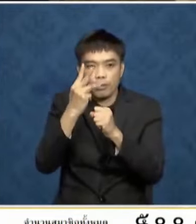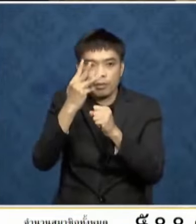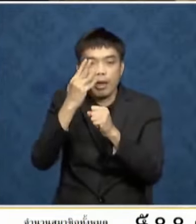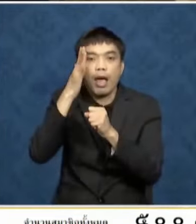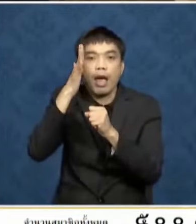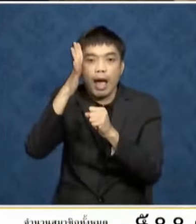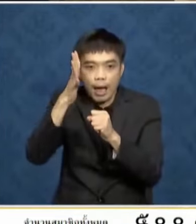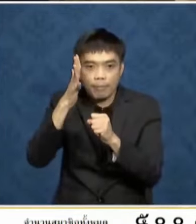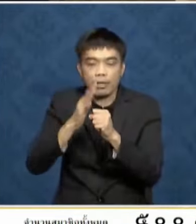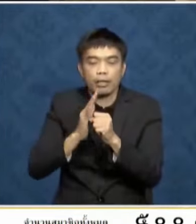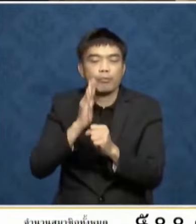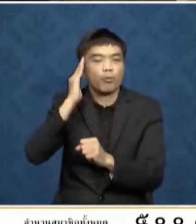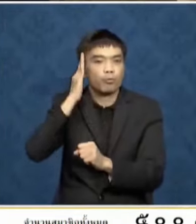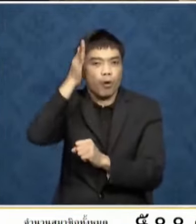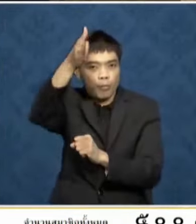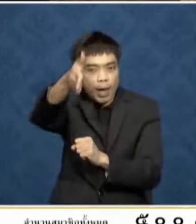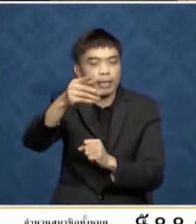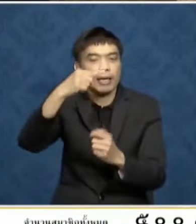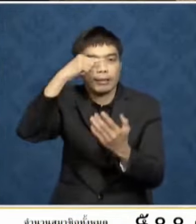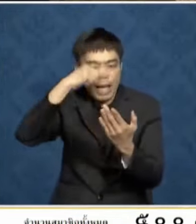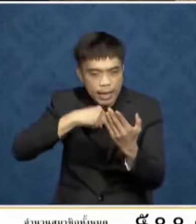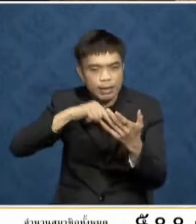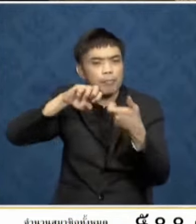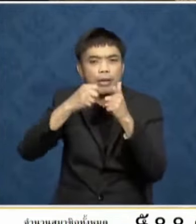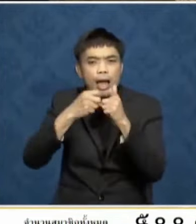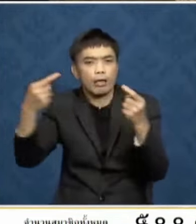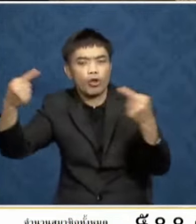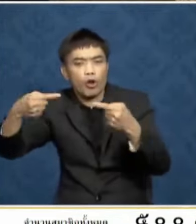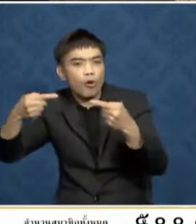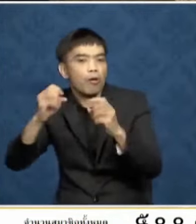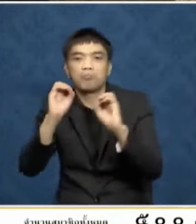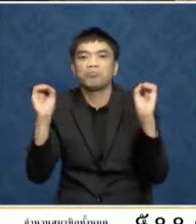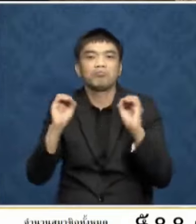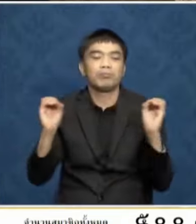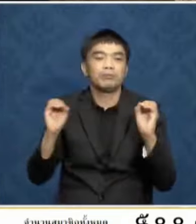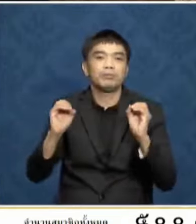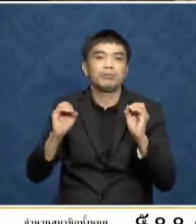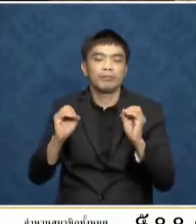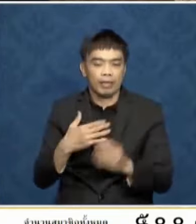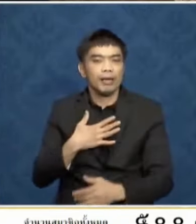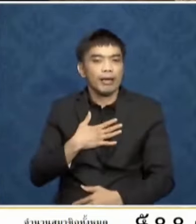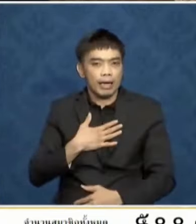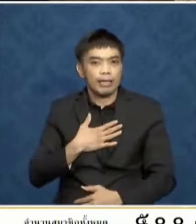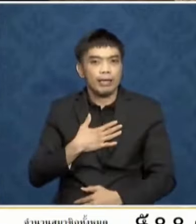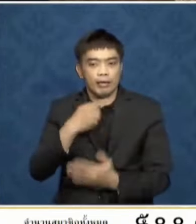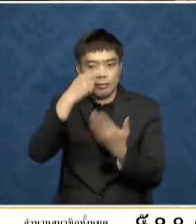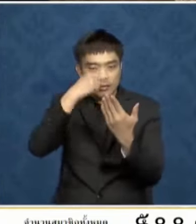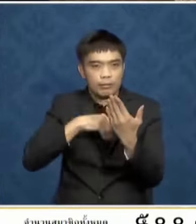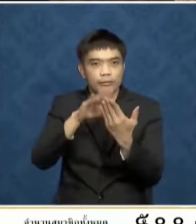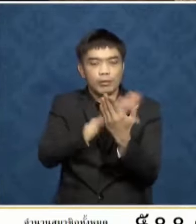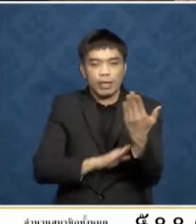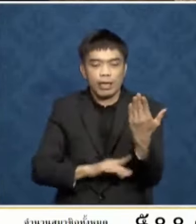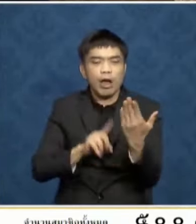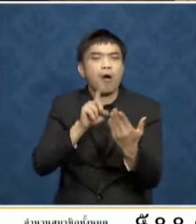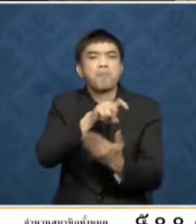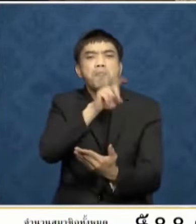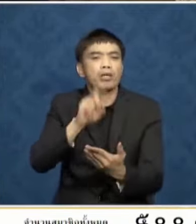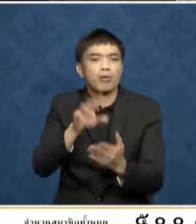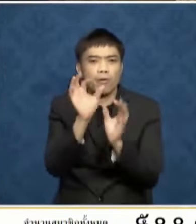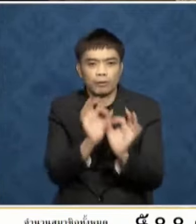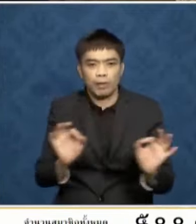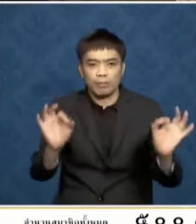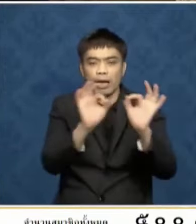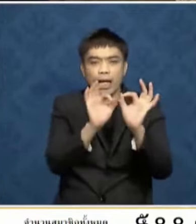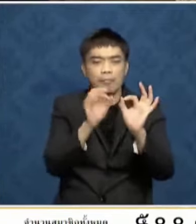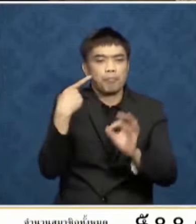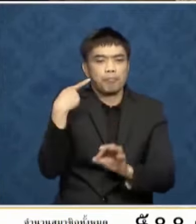ท seven can't live with anyoneแลใช่วถัหวายเวลานี้ ที่ผมคิดว่า ประเทศไย ไม่จำเป็ตสสมอวุ ตั้งร